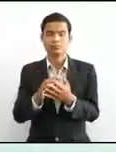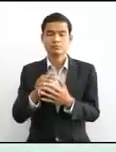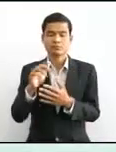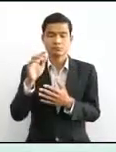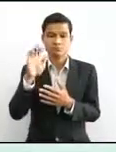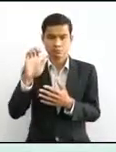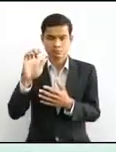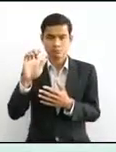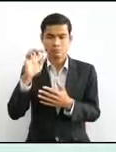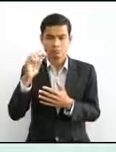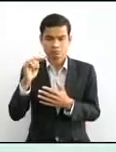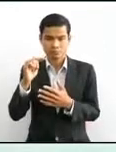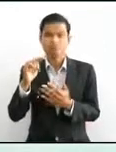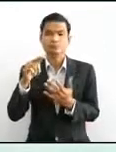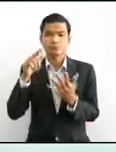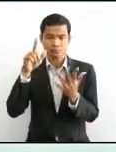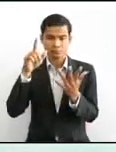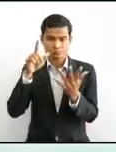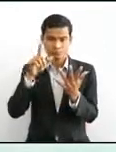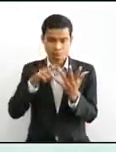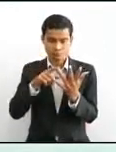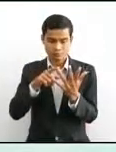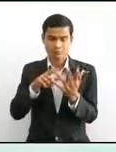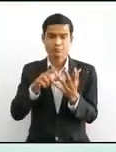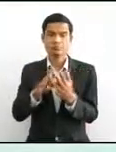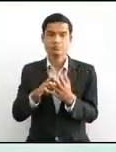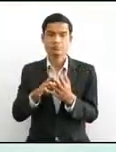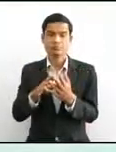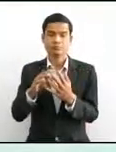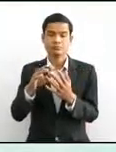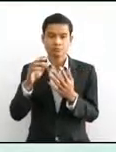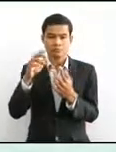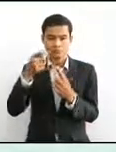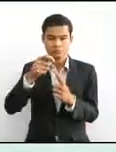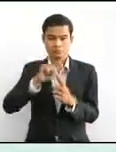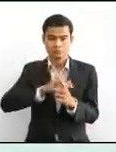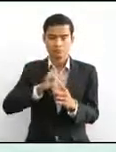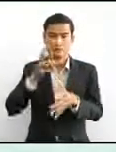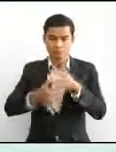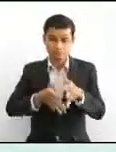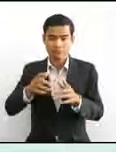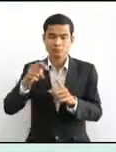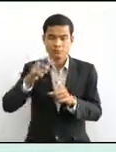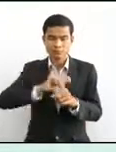chó nừng ngó chòn bên tọ muối chòn lốm